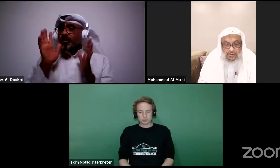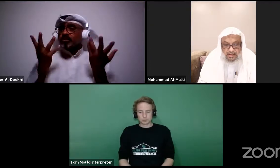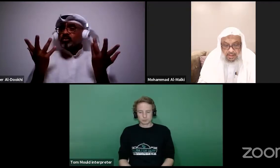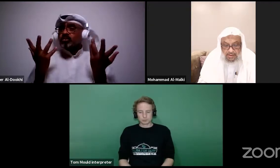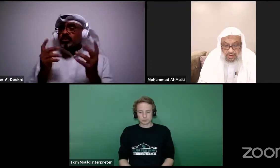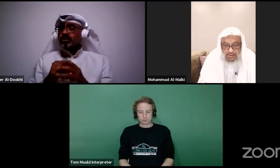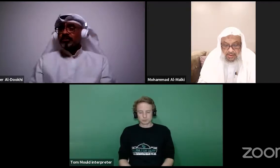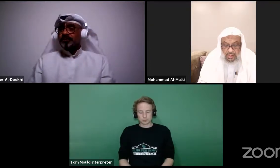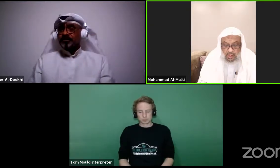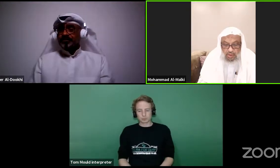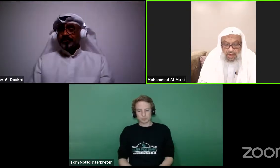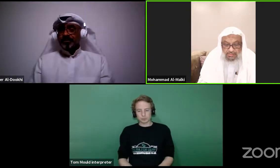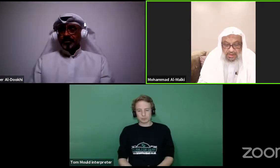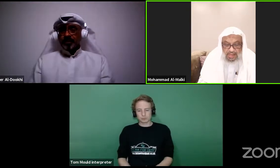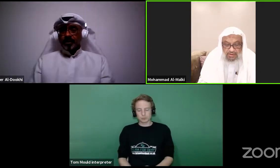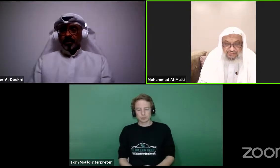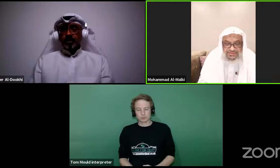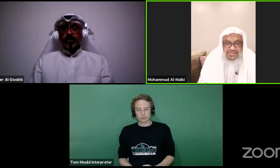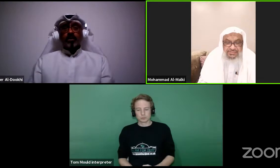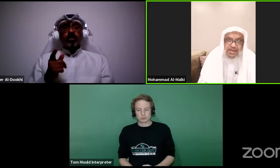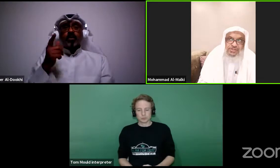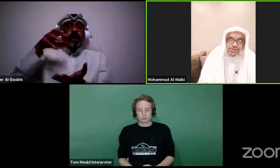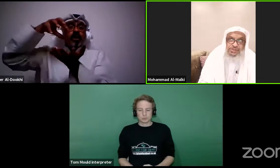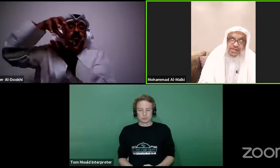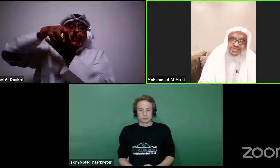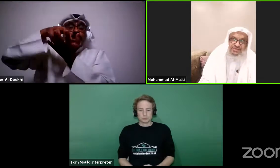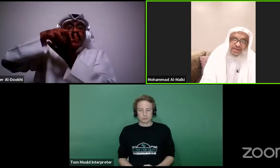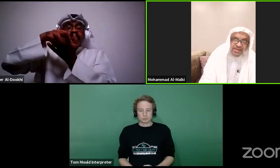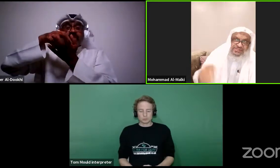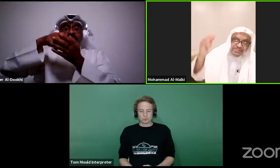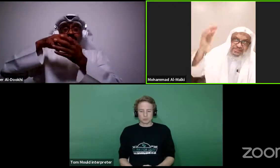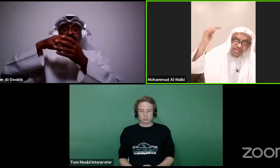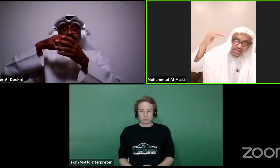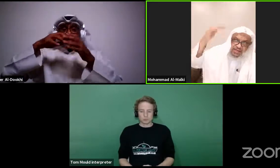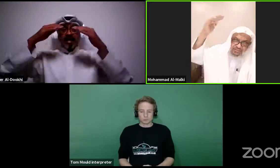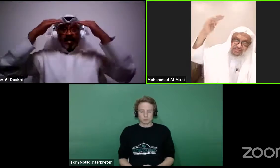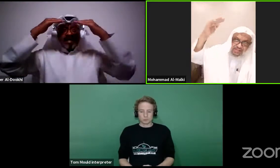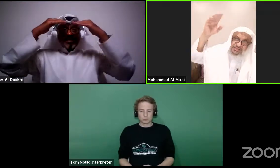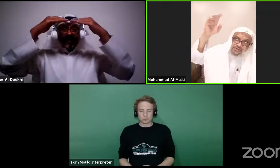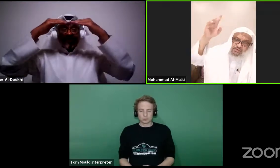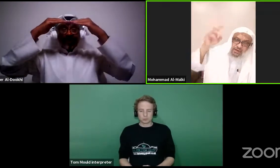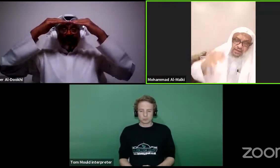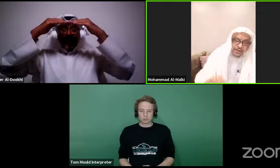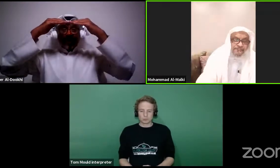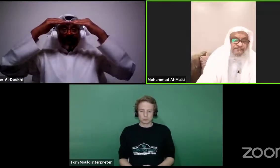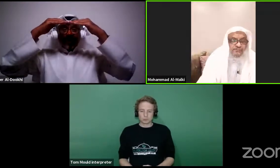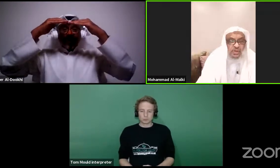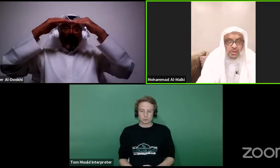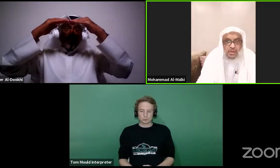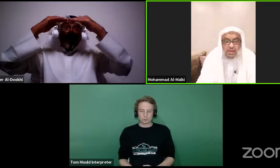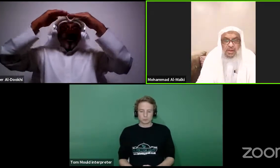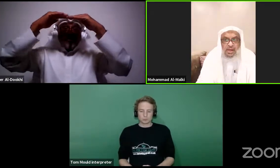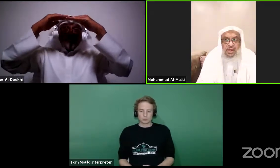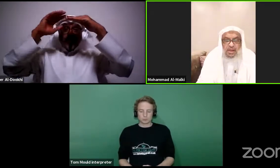ممكن. ايوه، هو مكان في السماء الدنيا، السماء التي تلي الارض التي فوقنا،